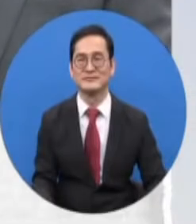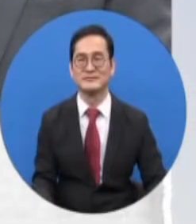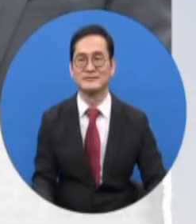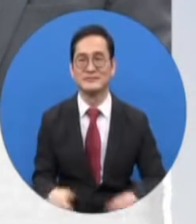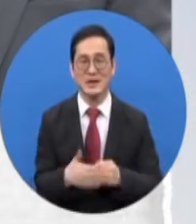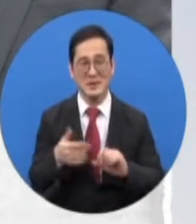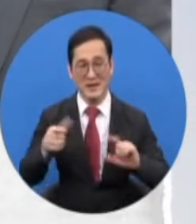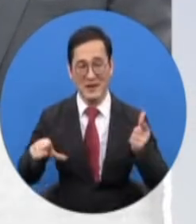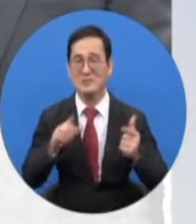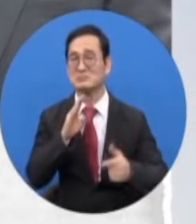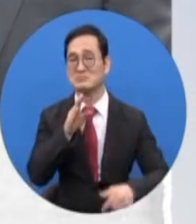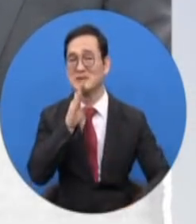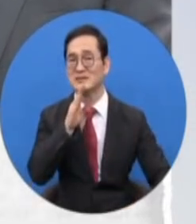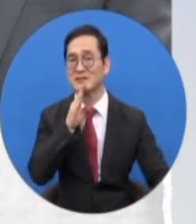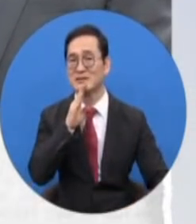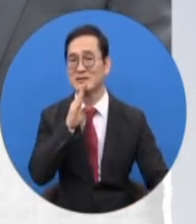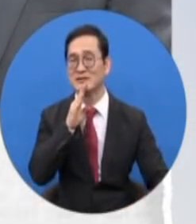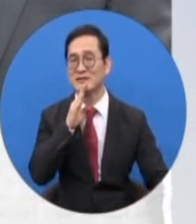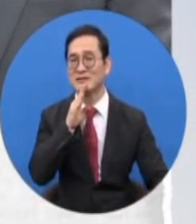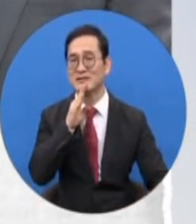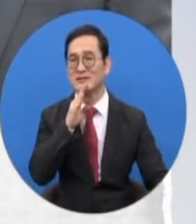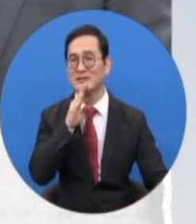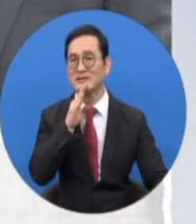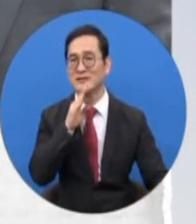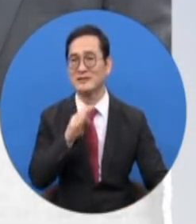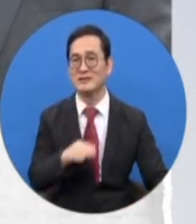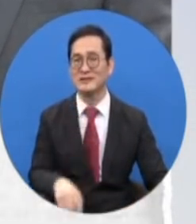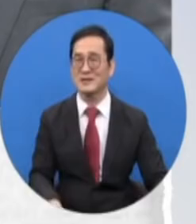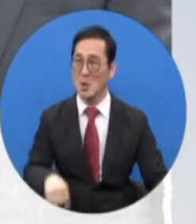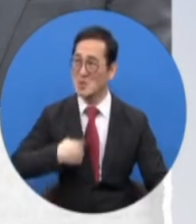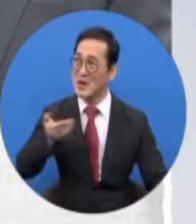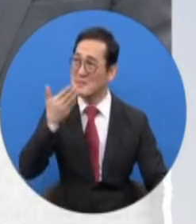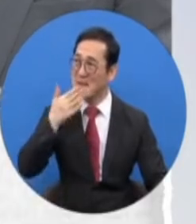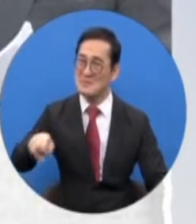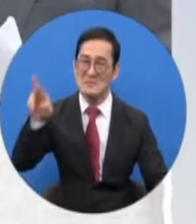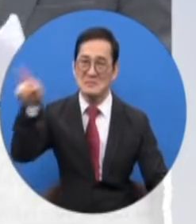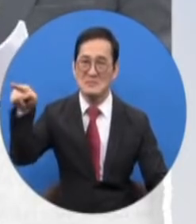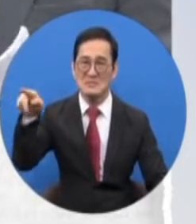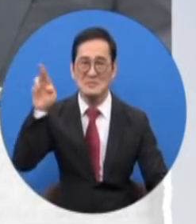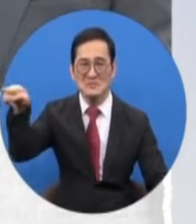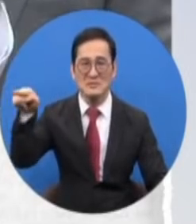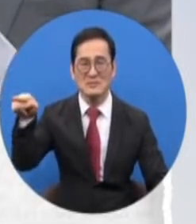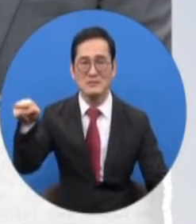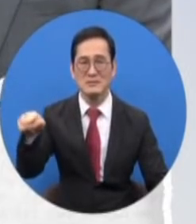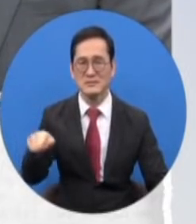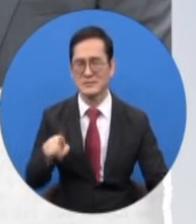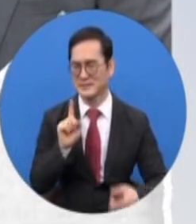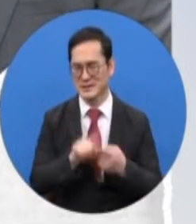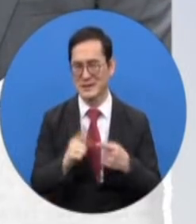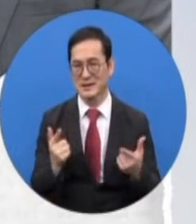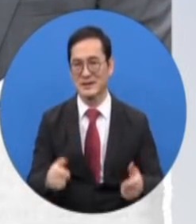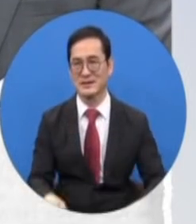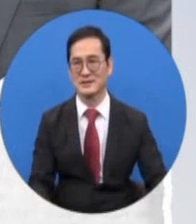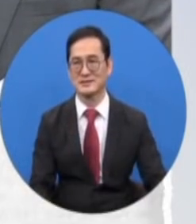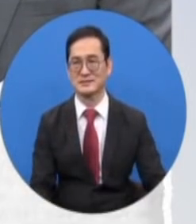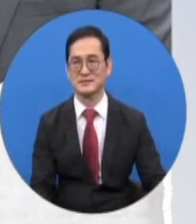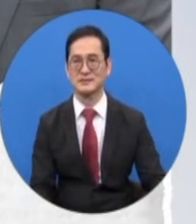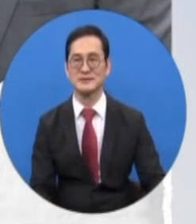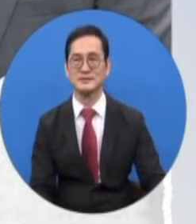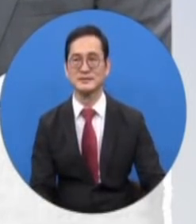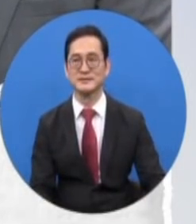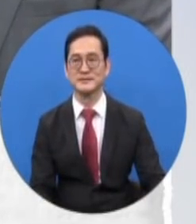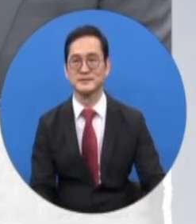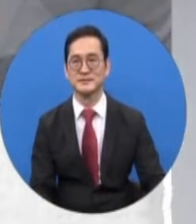것 같습니다만 이것을 가지고 우리가 가타부타 얘기하기에는 조금 어렵지 않을까 저는 그런 생각 가지고 있습니다. 전용기 대변인의 굉장히 지혜로운 답변